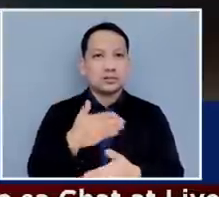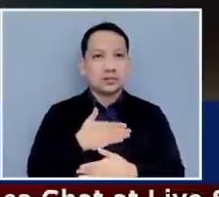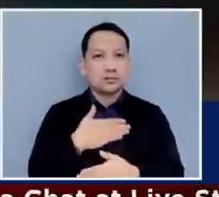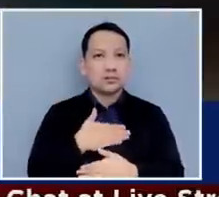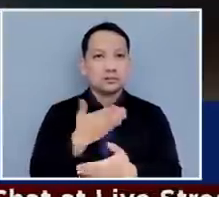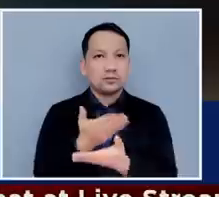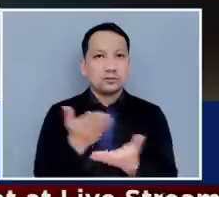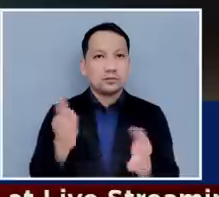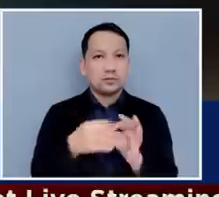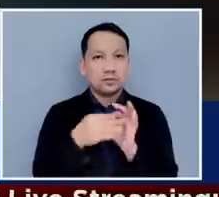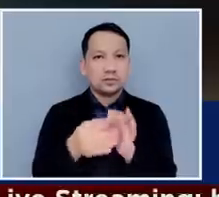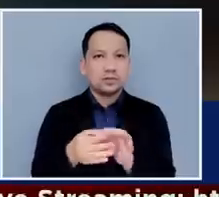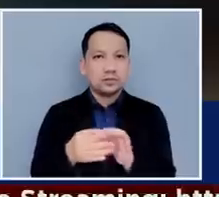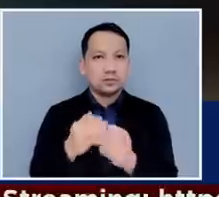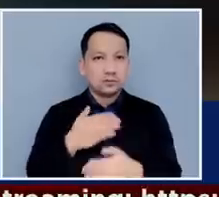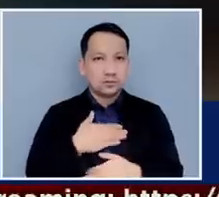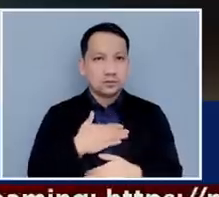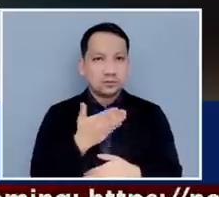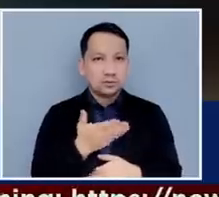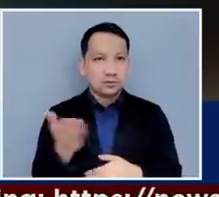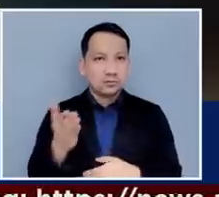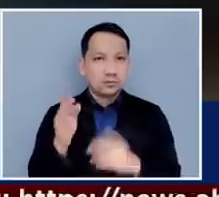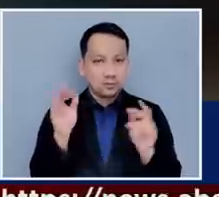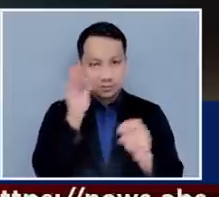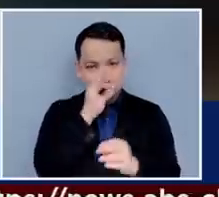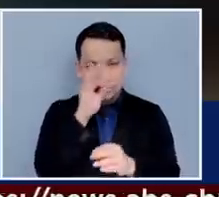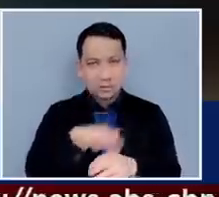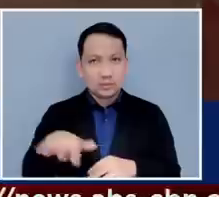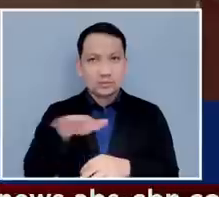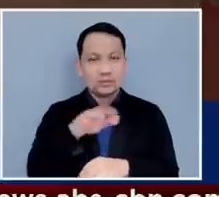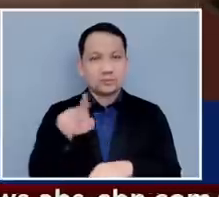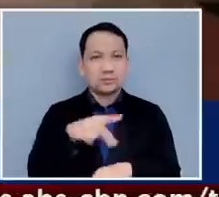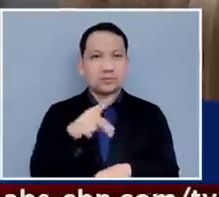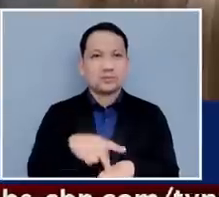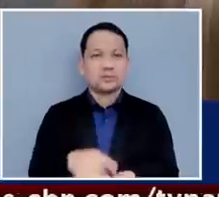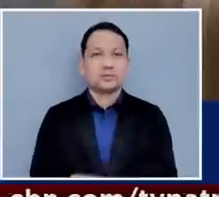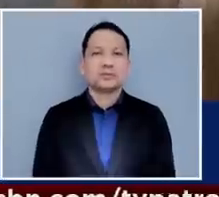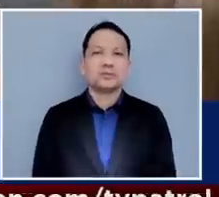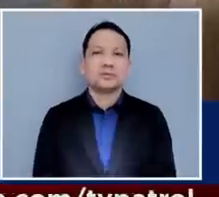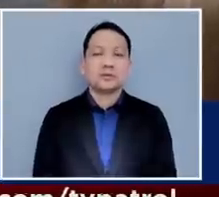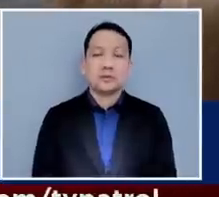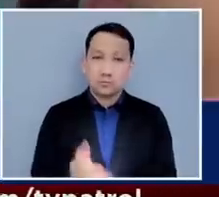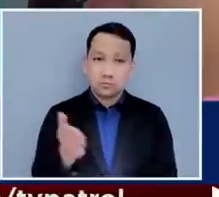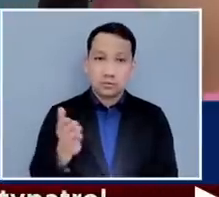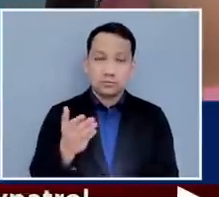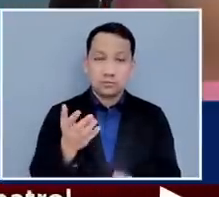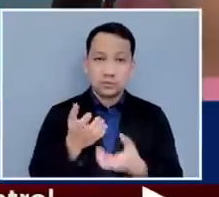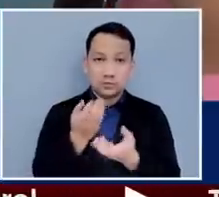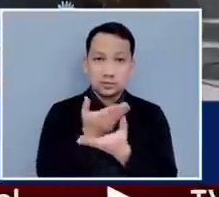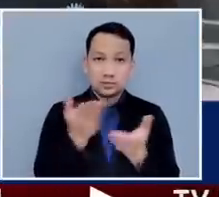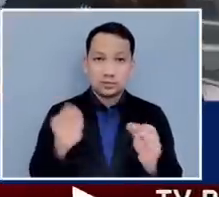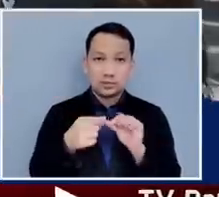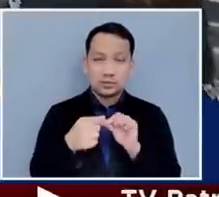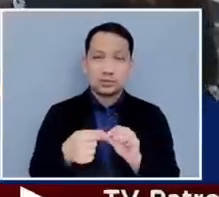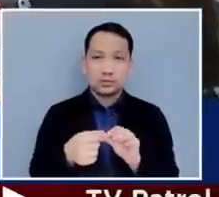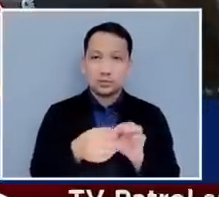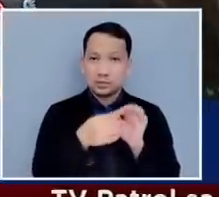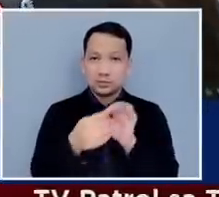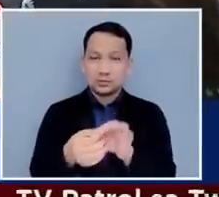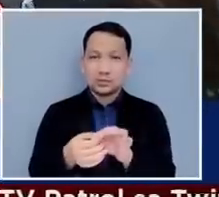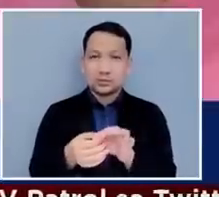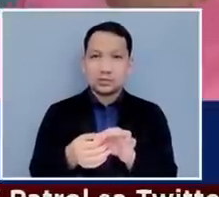tayo ng saya sa bawat Pilipino sa buong Pilipinas. Layon din ang film na ito na makapagbigay saya sa mga